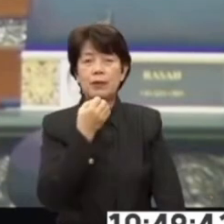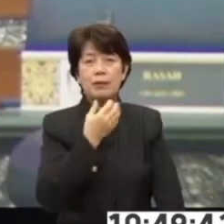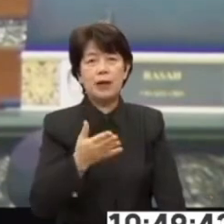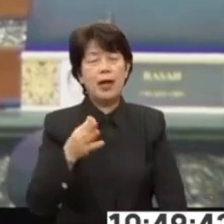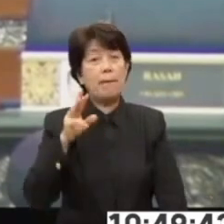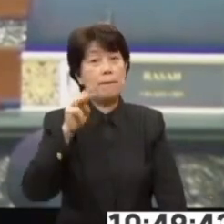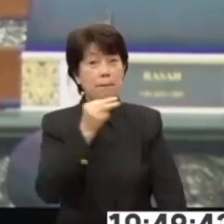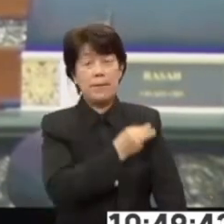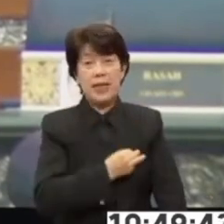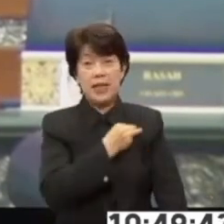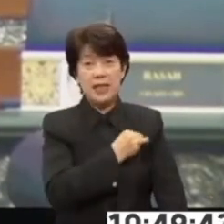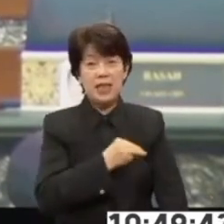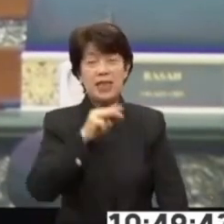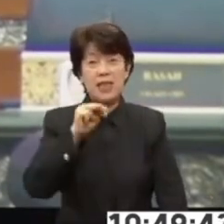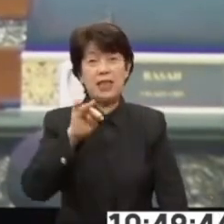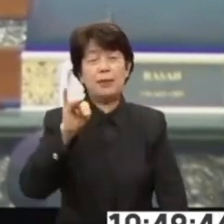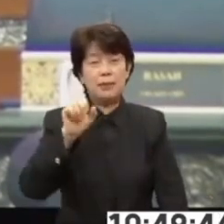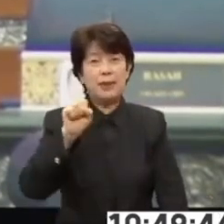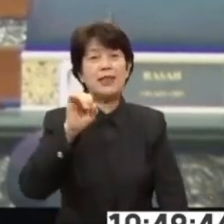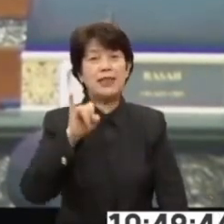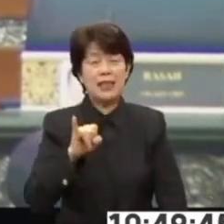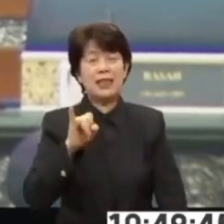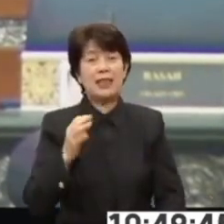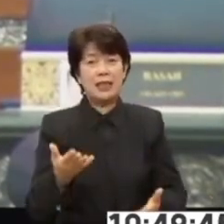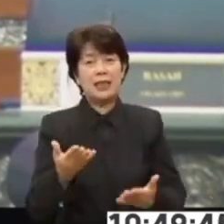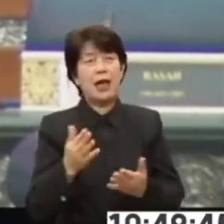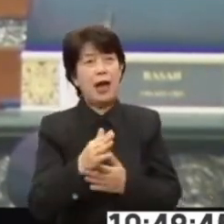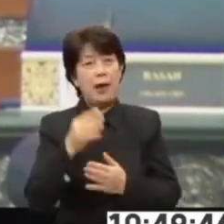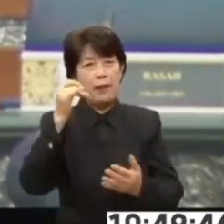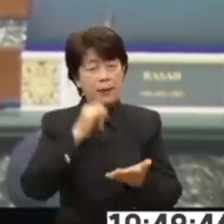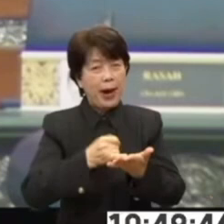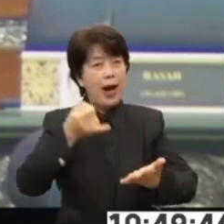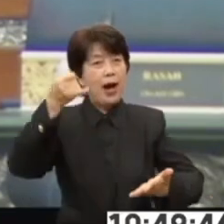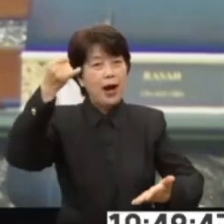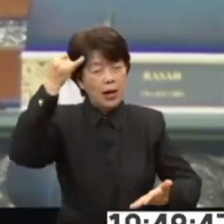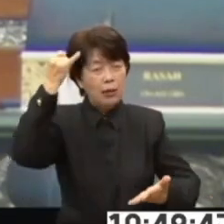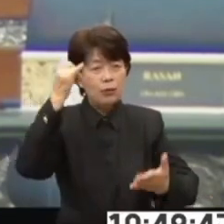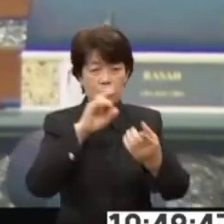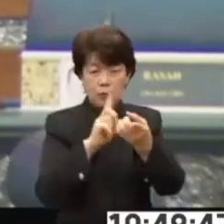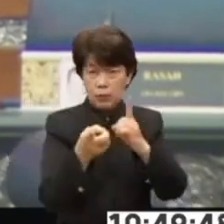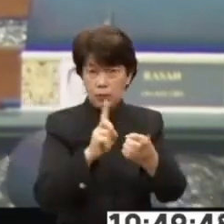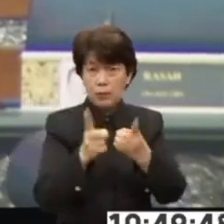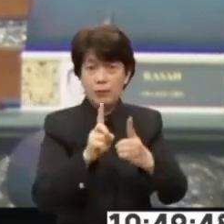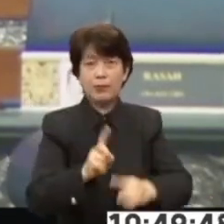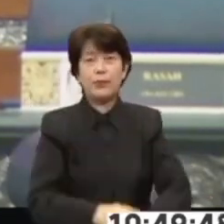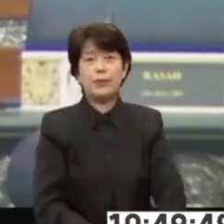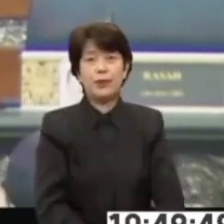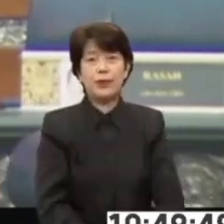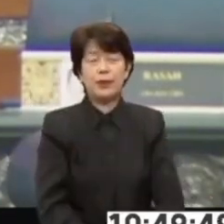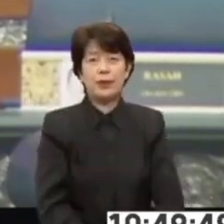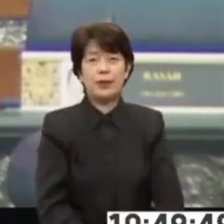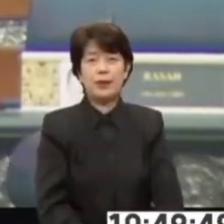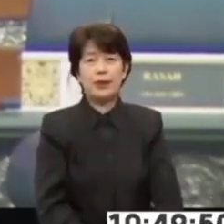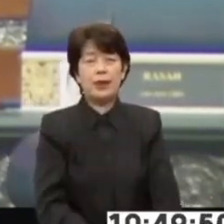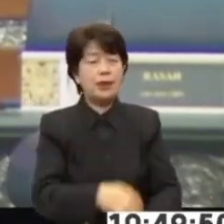dia saya baca memperkukul komuniti Malaysia yang berbudaya ilmu berkemahiran digital nama